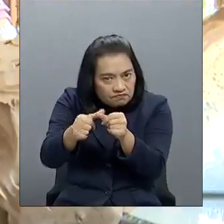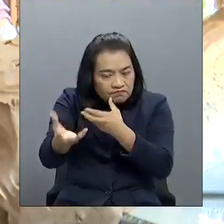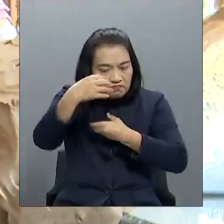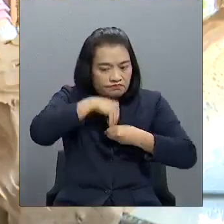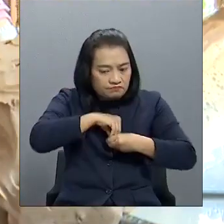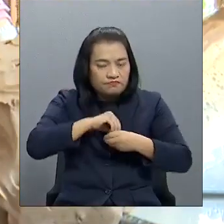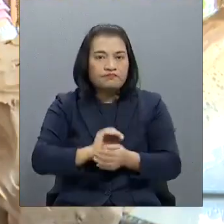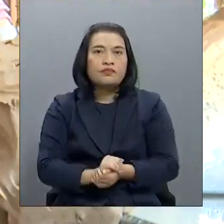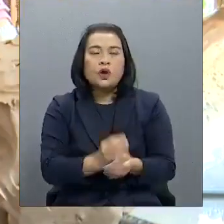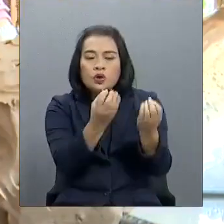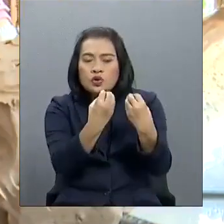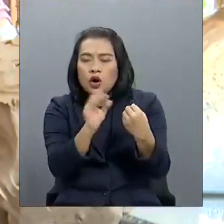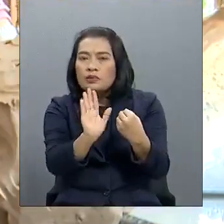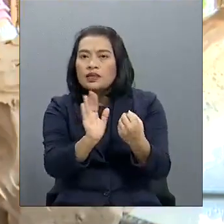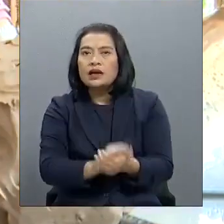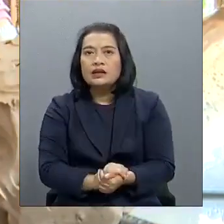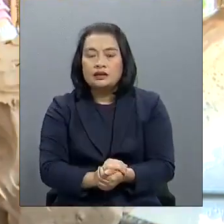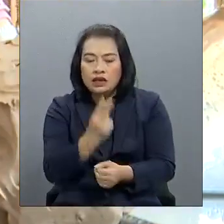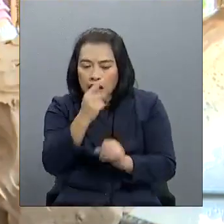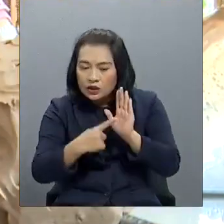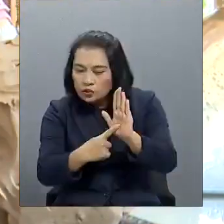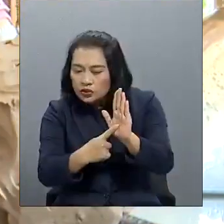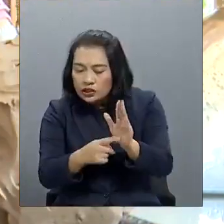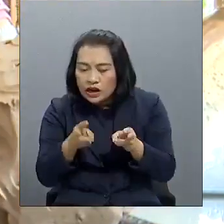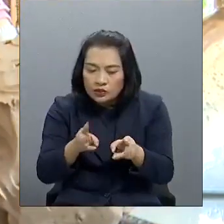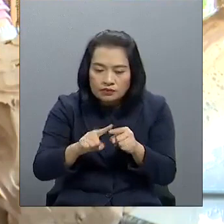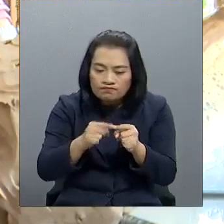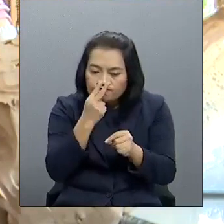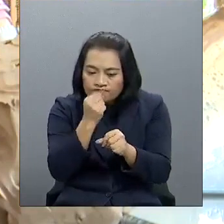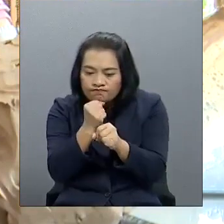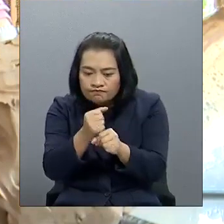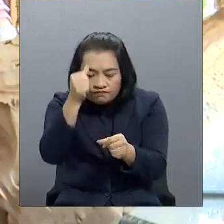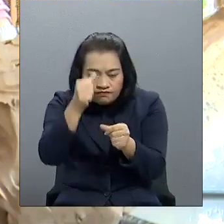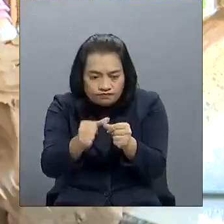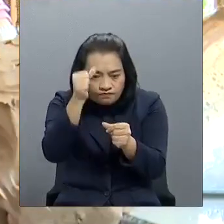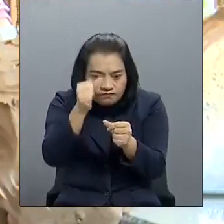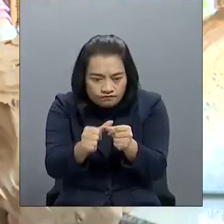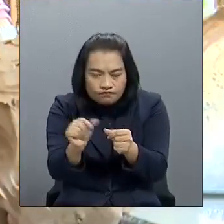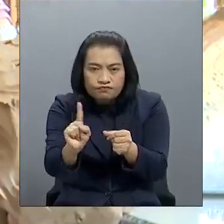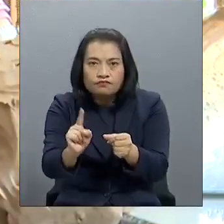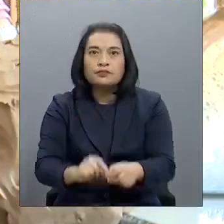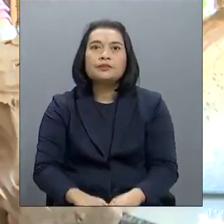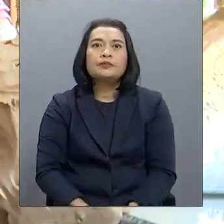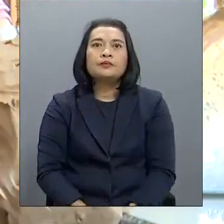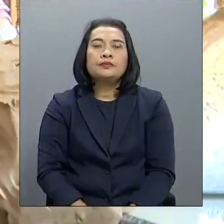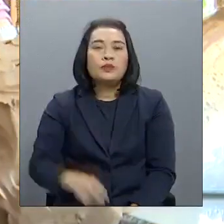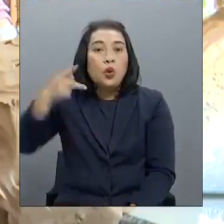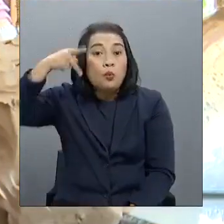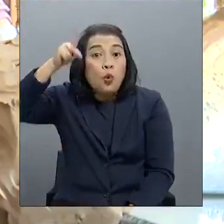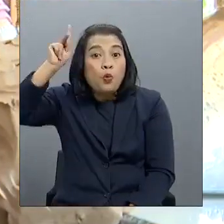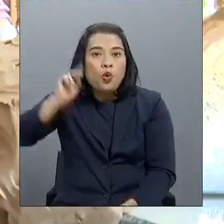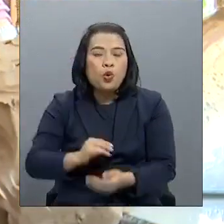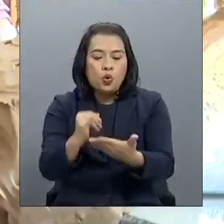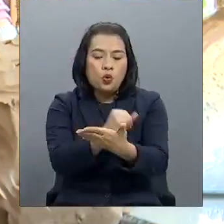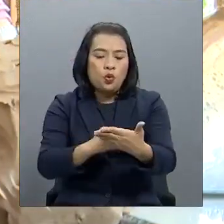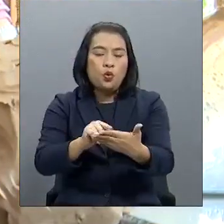ใช่ไหมพี่เอกแต่ว่าทำให้ดูเทคนิคอะไรที่แบบจำติดตาจำขึ้นใจเลยค ่ ะ โอ้ก็วาดรูปโดยไม่ต้